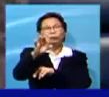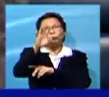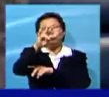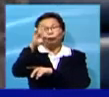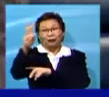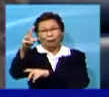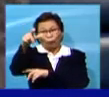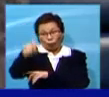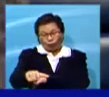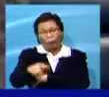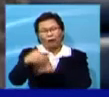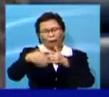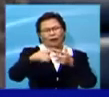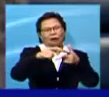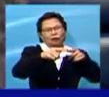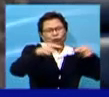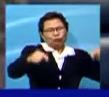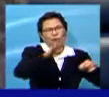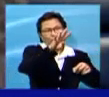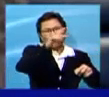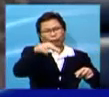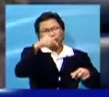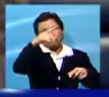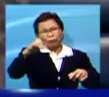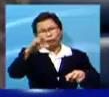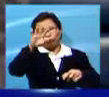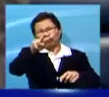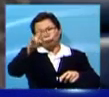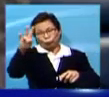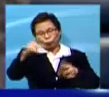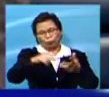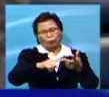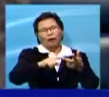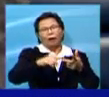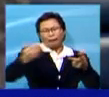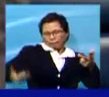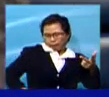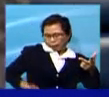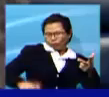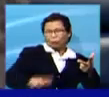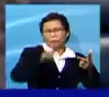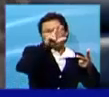7,976 orang, diikuti Jepun 4,127 orang dan Bangladesh